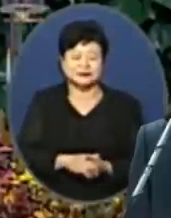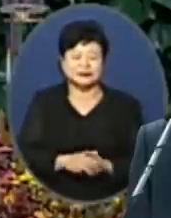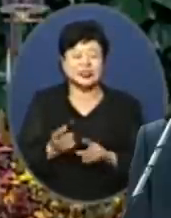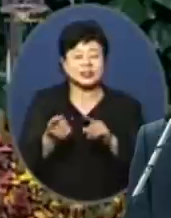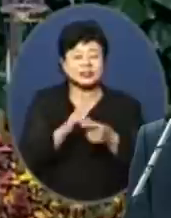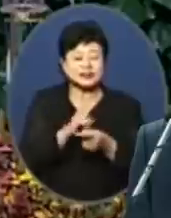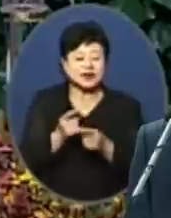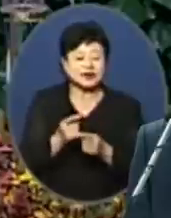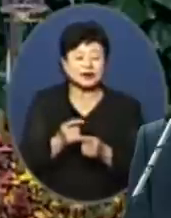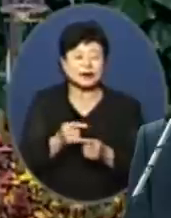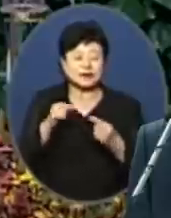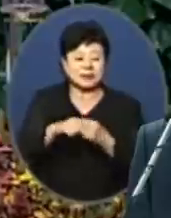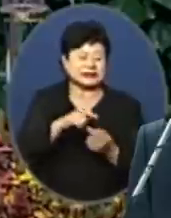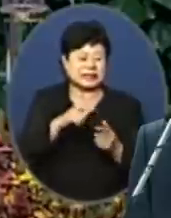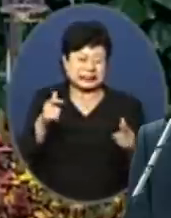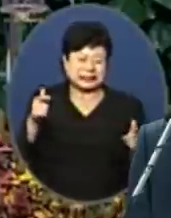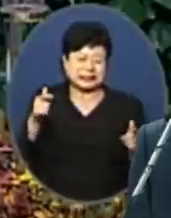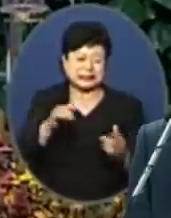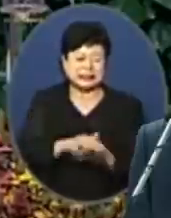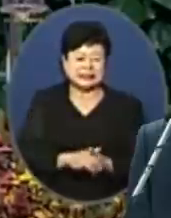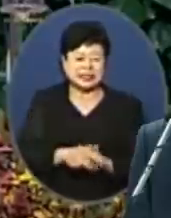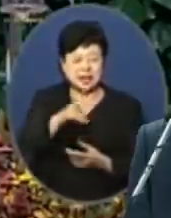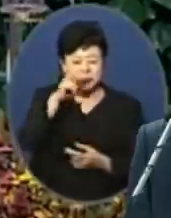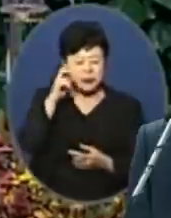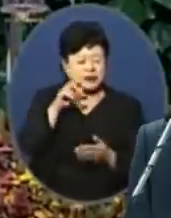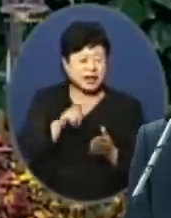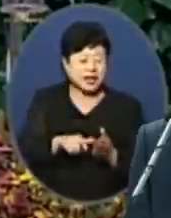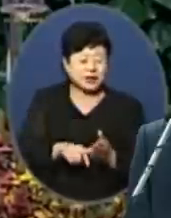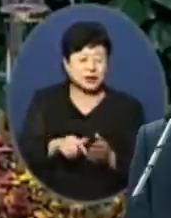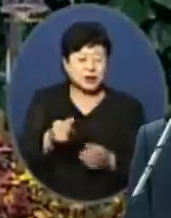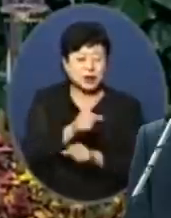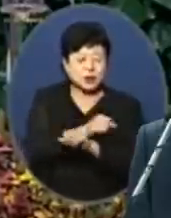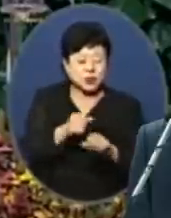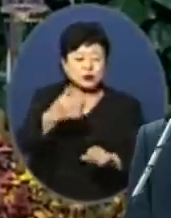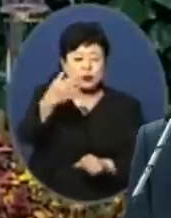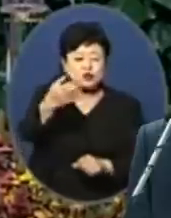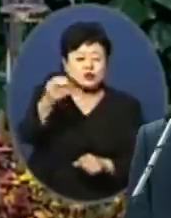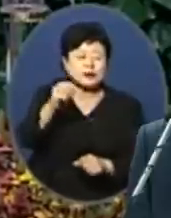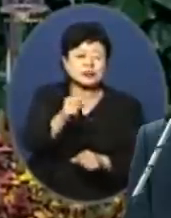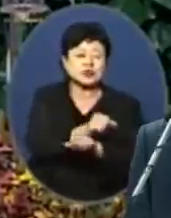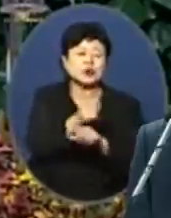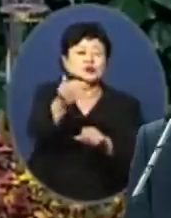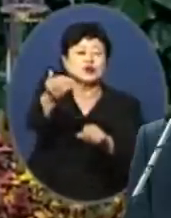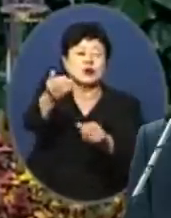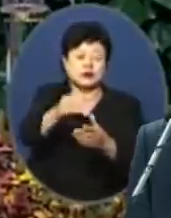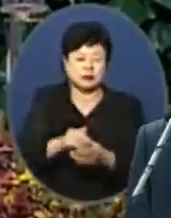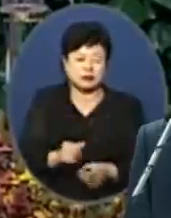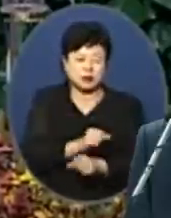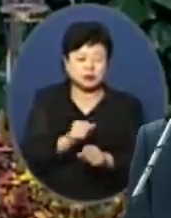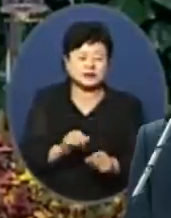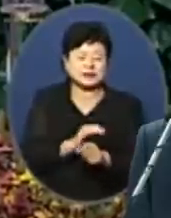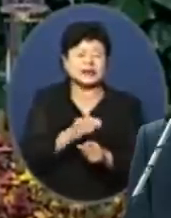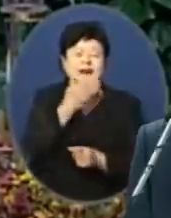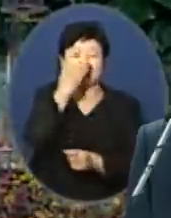서로 의견이 틀리고 미울 때에도 용서가 90%로 용서하면서